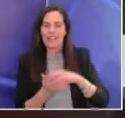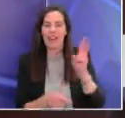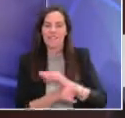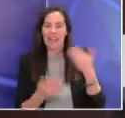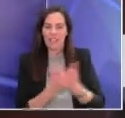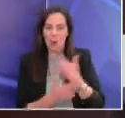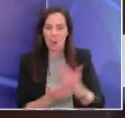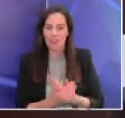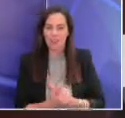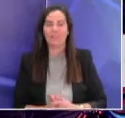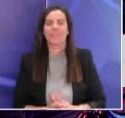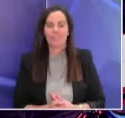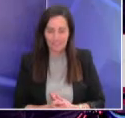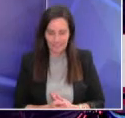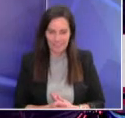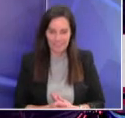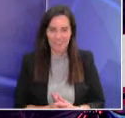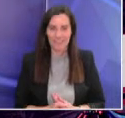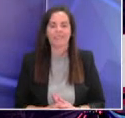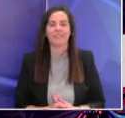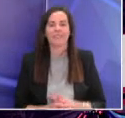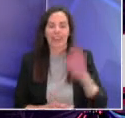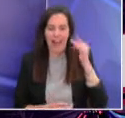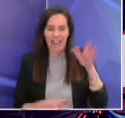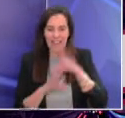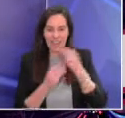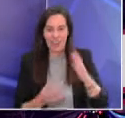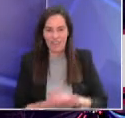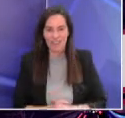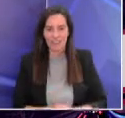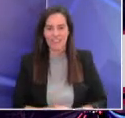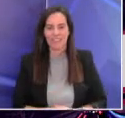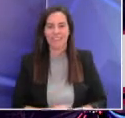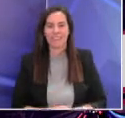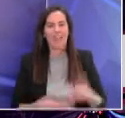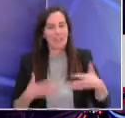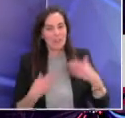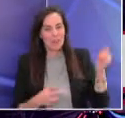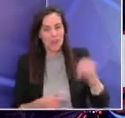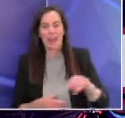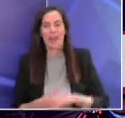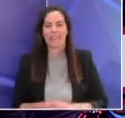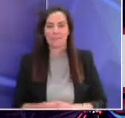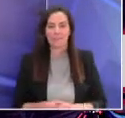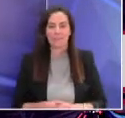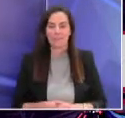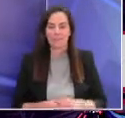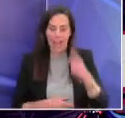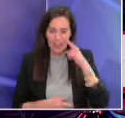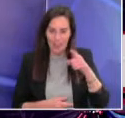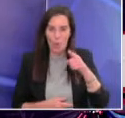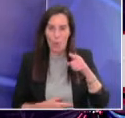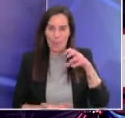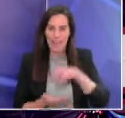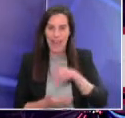ניוז, il.com, פייק ניוז מישראל, אהלן, ערב טוב, מה שלומך? ערב מעולה. אני שמח שאתה איתנו, אתם תראו על האתר, הנה